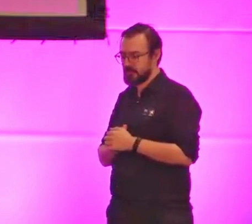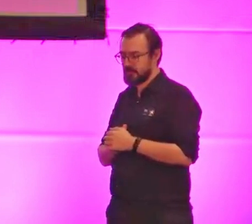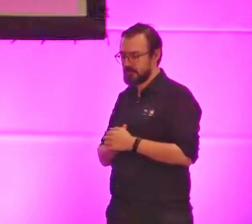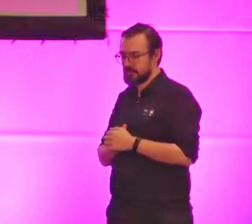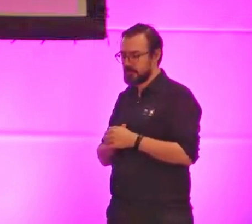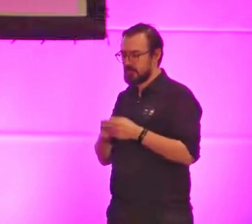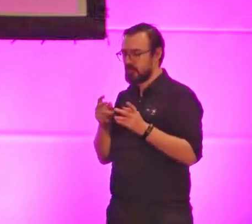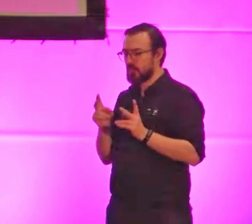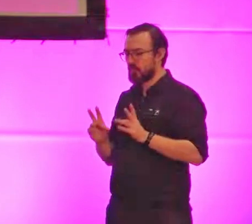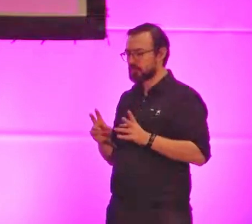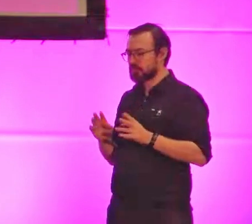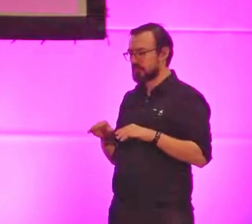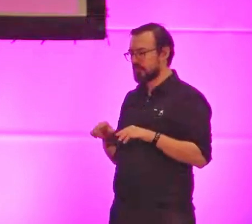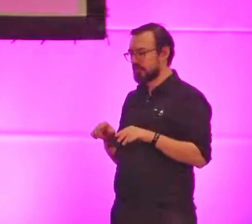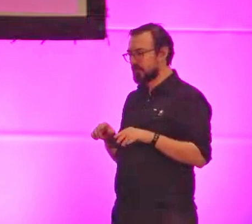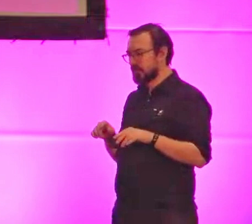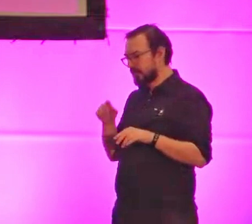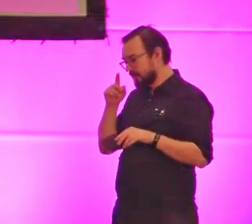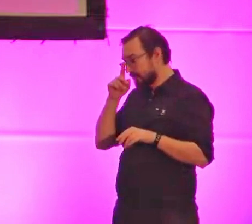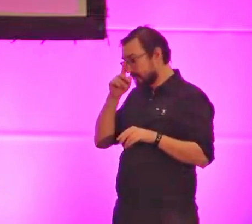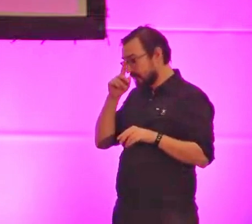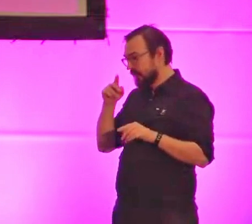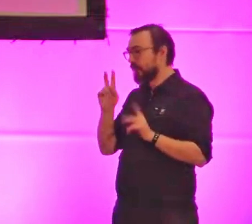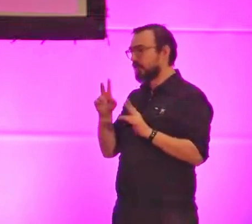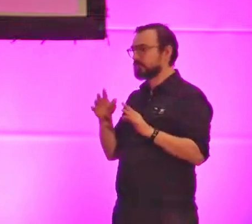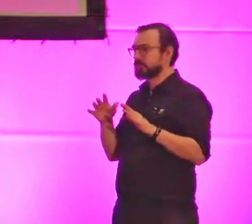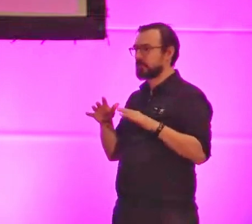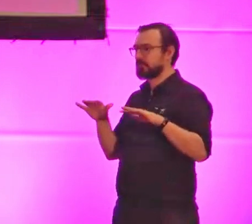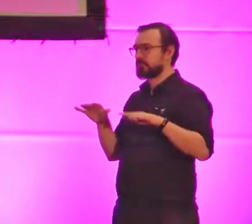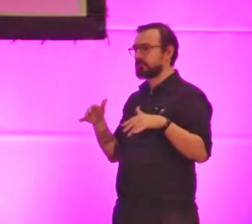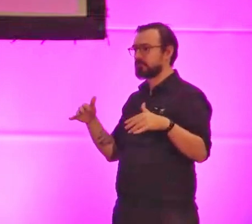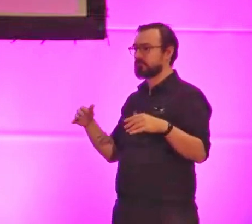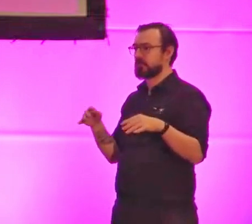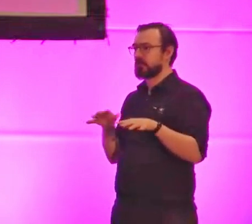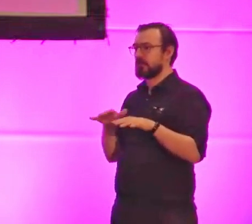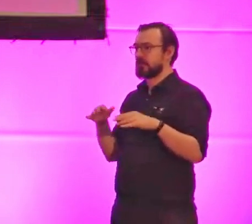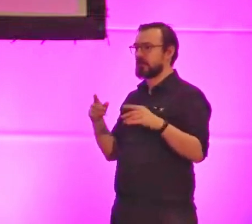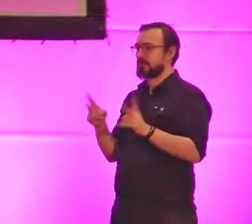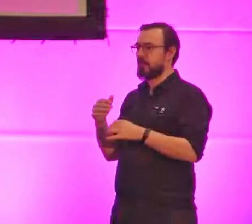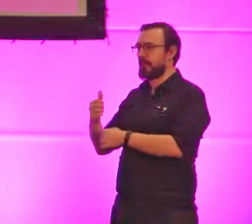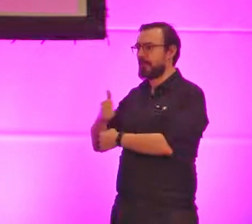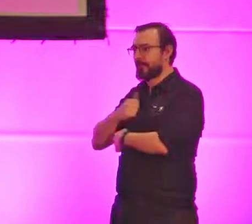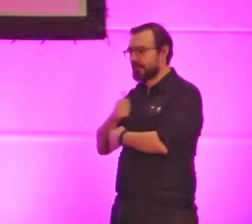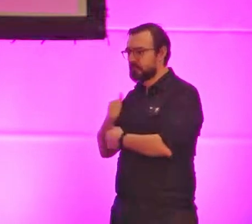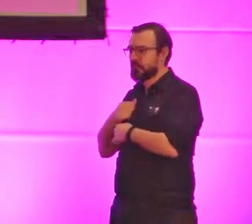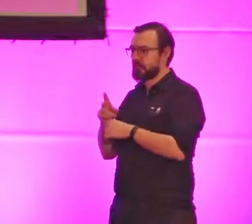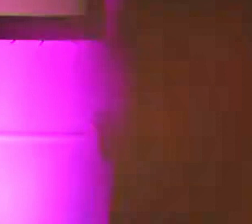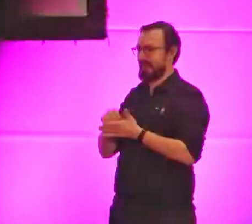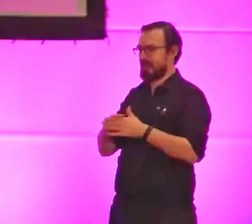också i underskikt brott mot civila som soldaterna och marktrupperna begick